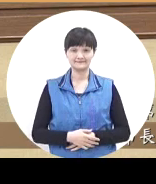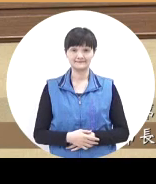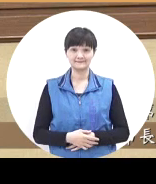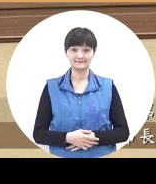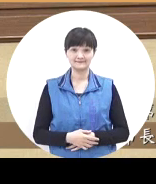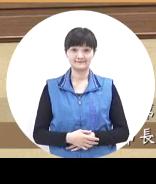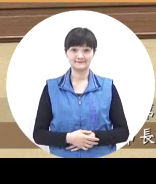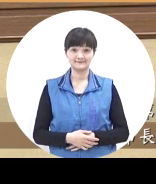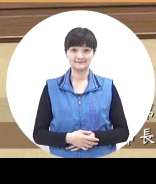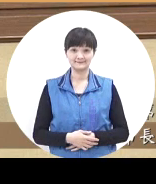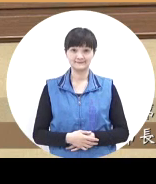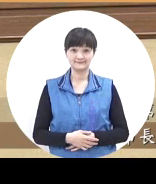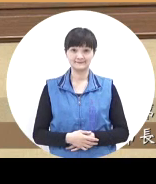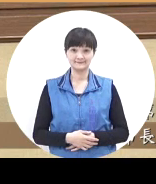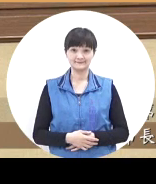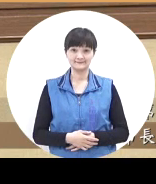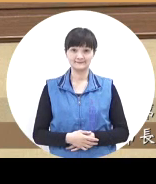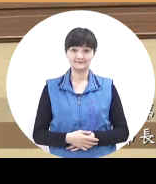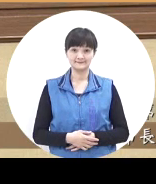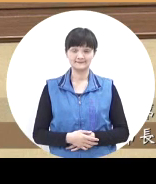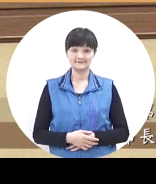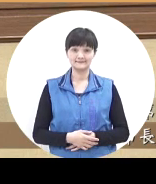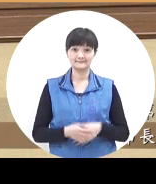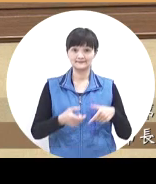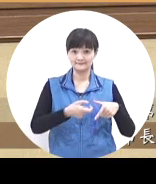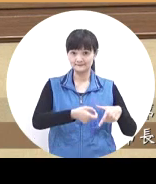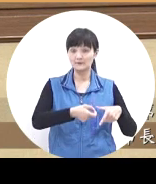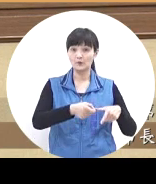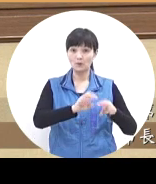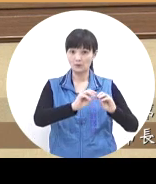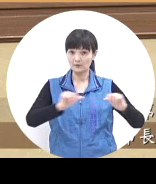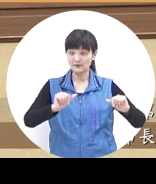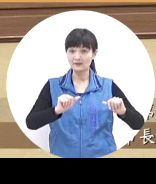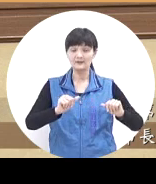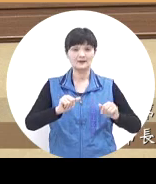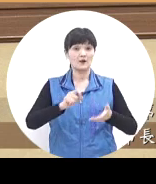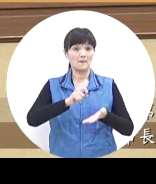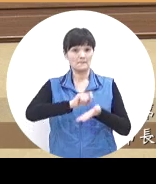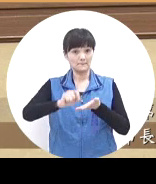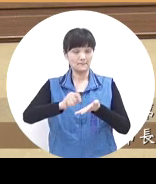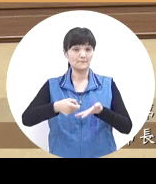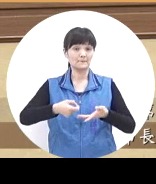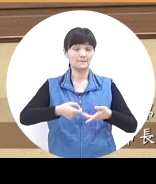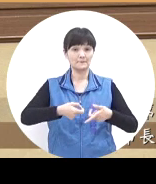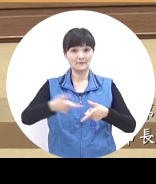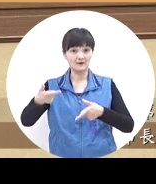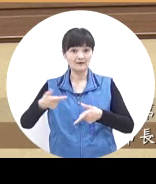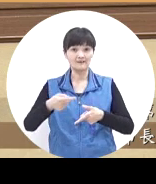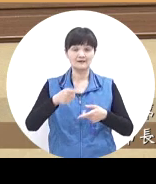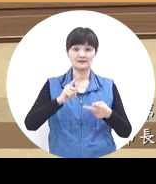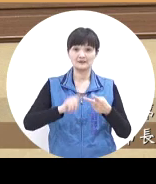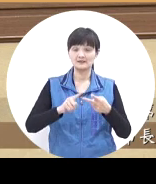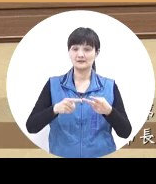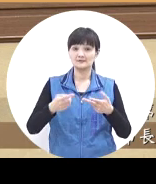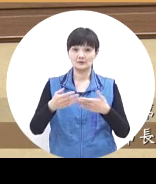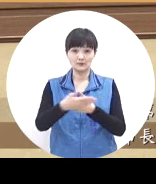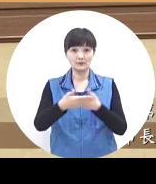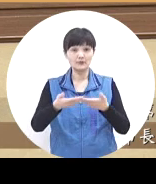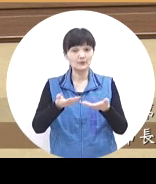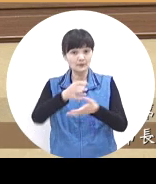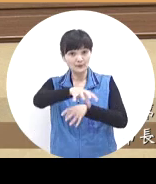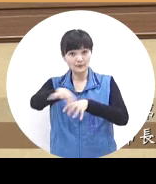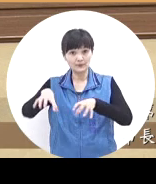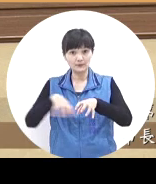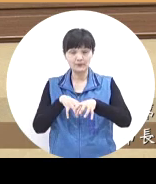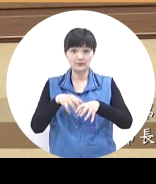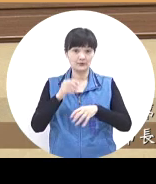所以在这个公有地的招商市场的转型，促进青年就业，优化教学环境，推动智能